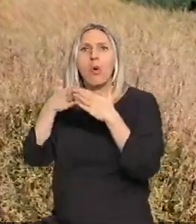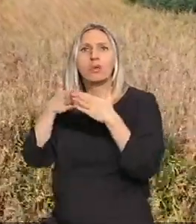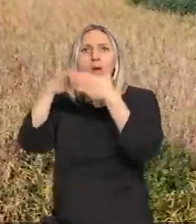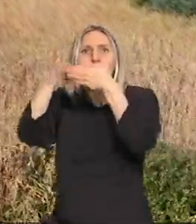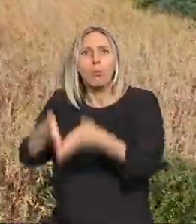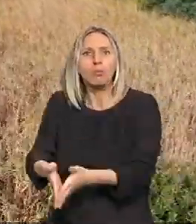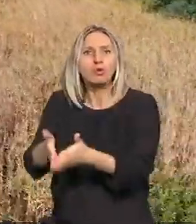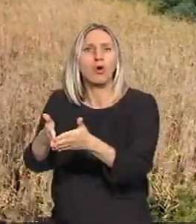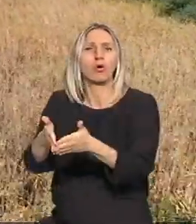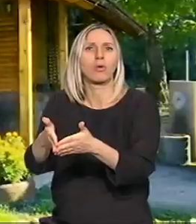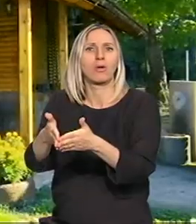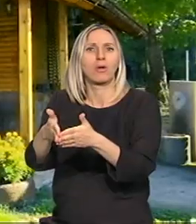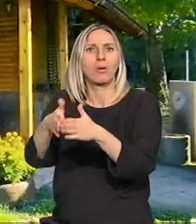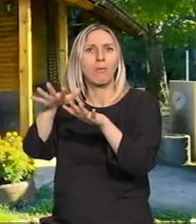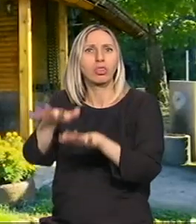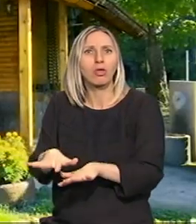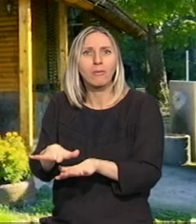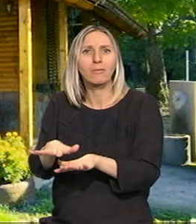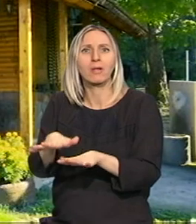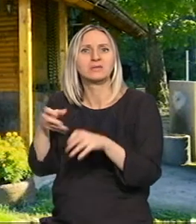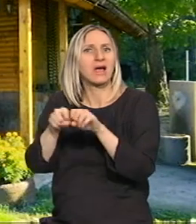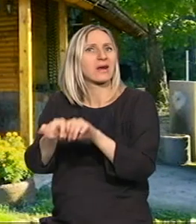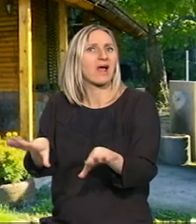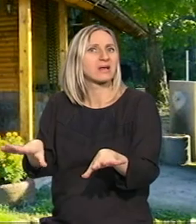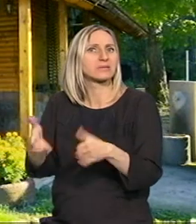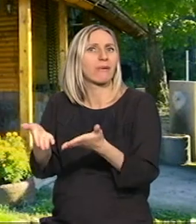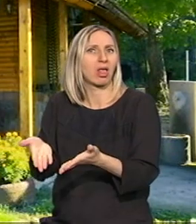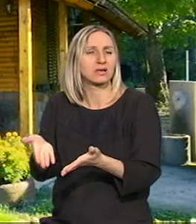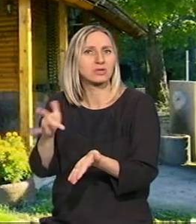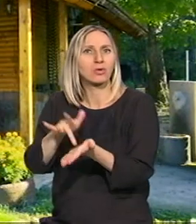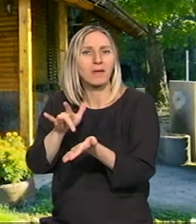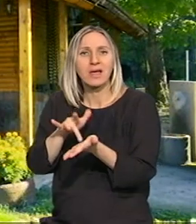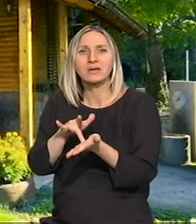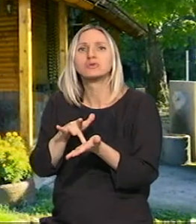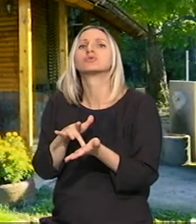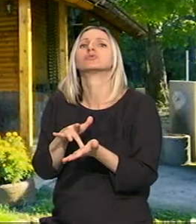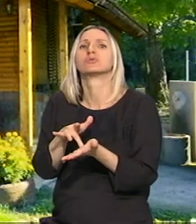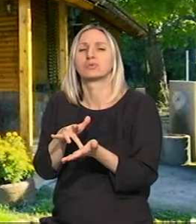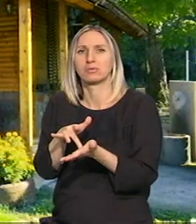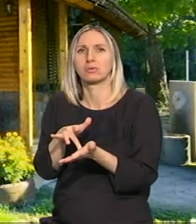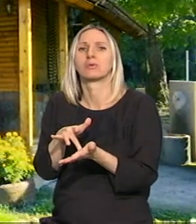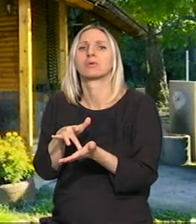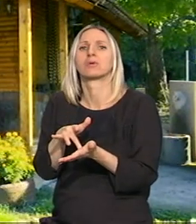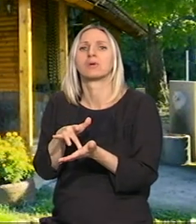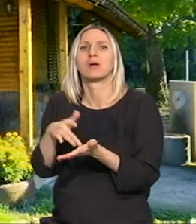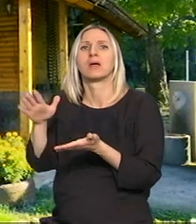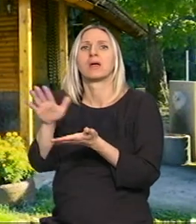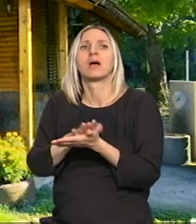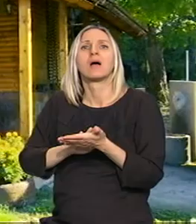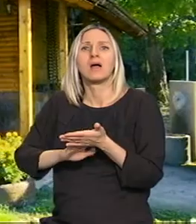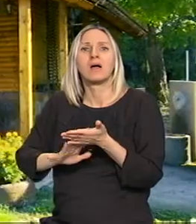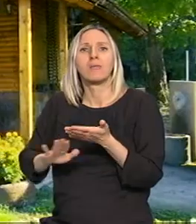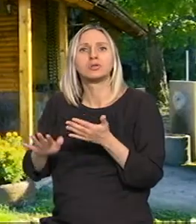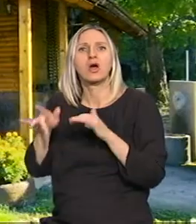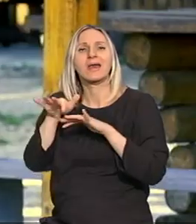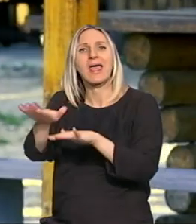posle ona se raspala tu i počeo da se navlači nanos od